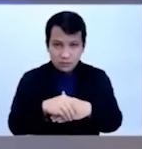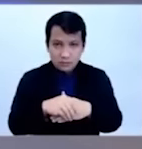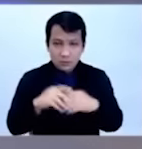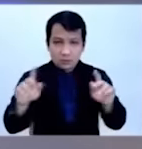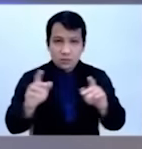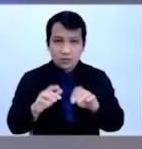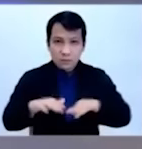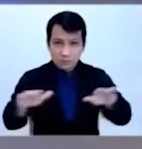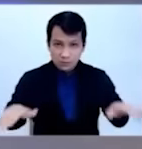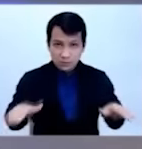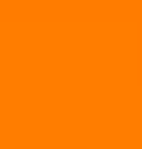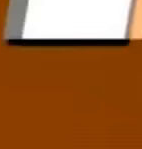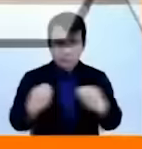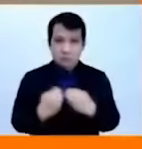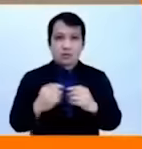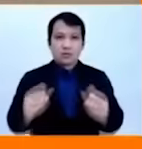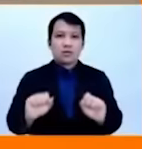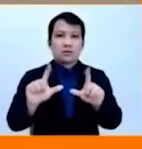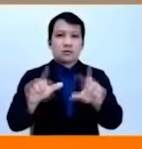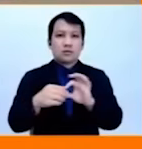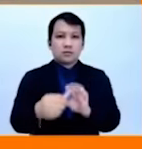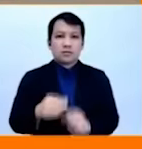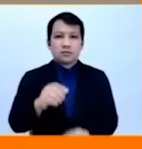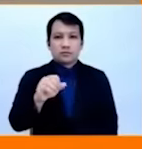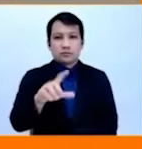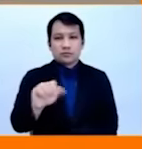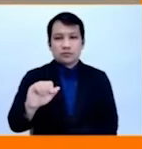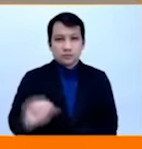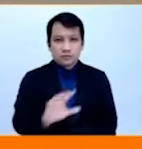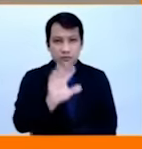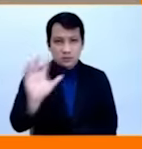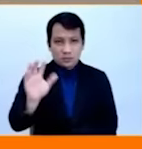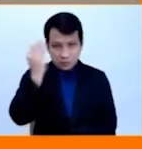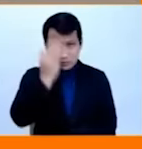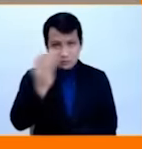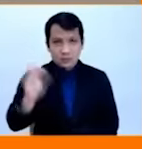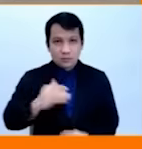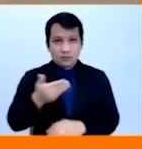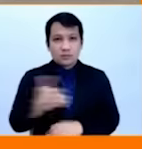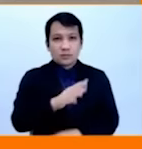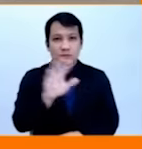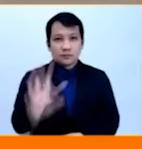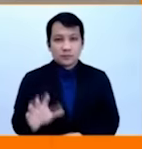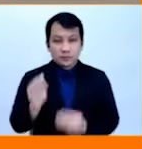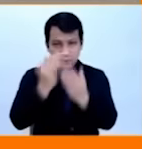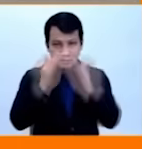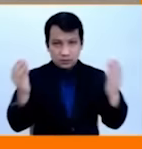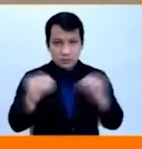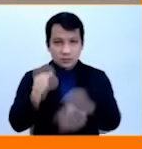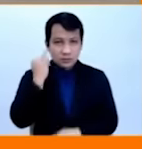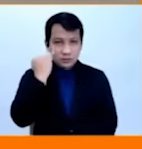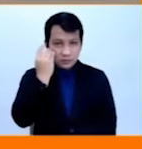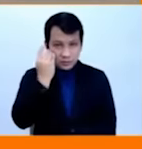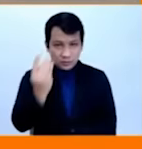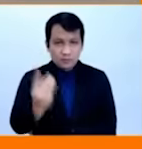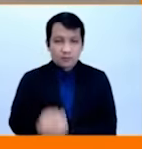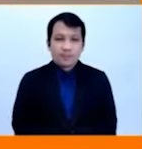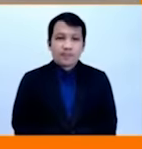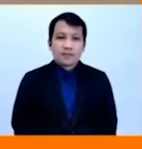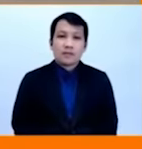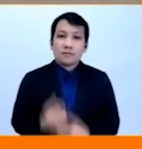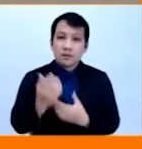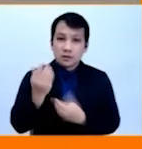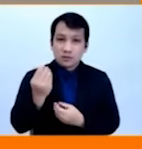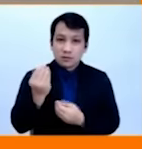miyembro. Live mula sa Socorro, Surigao del Norte, nasa frontline ang balitang yan, si Jenny Dongon. Jenny, kumusta